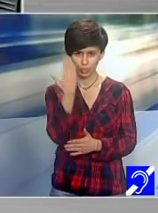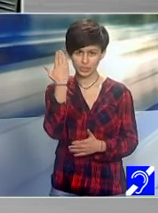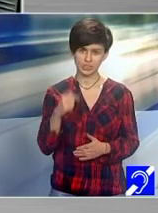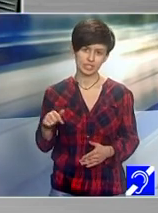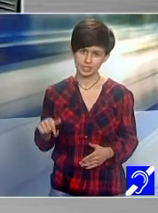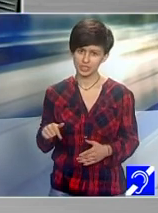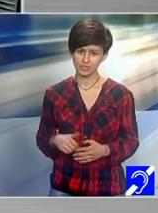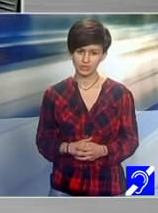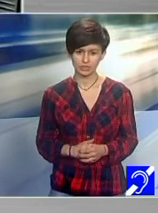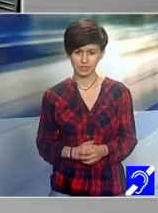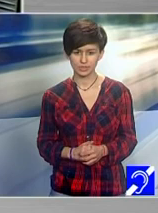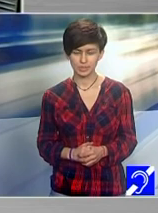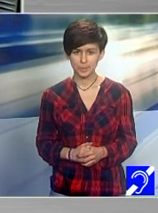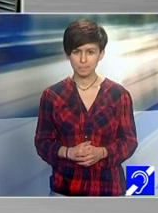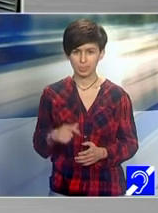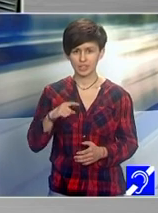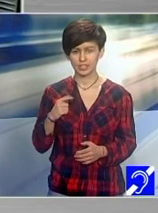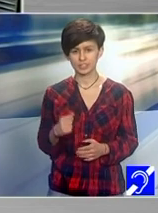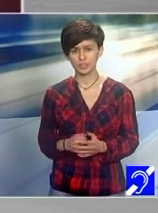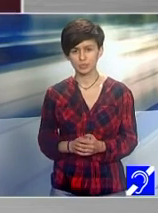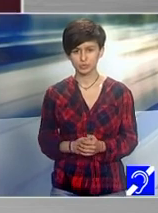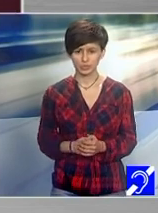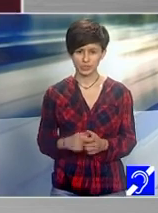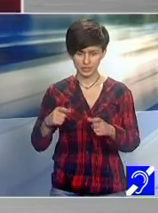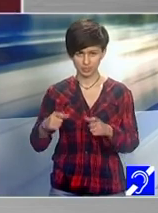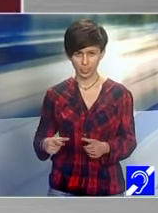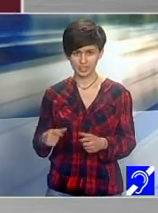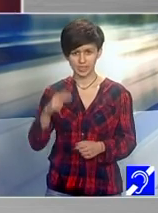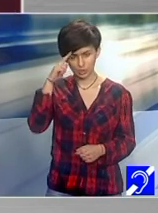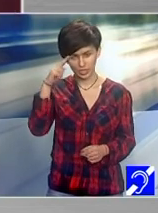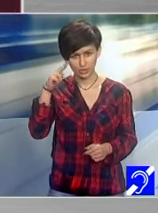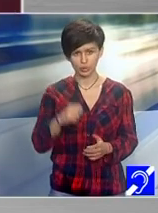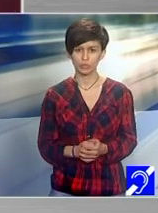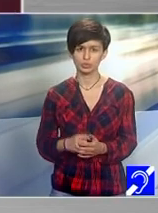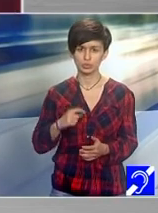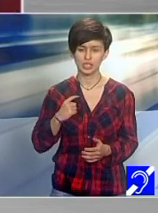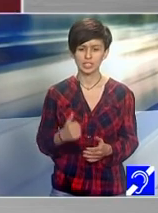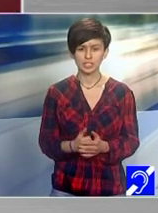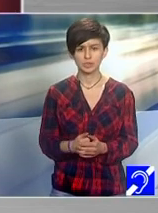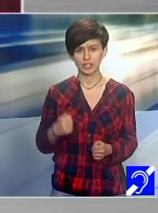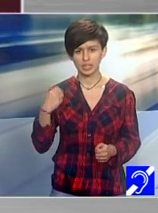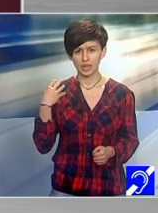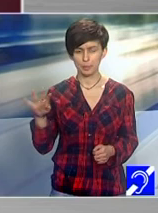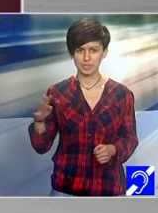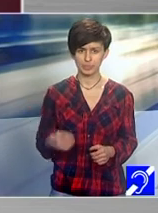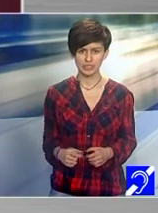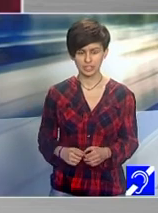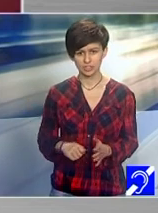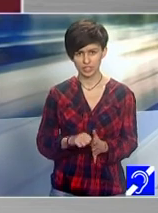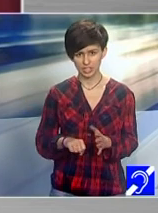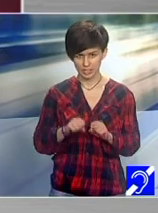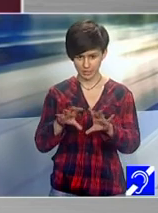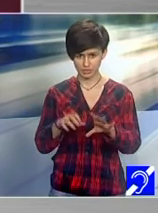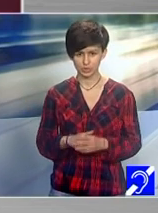este un salon recunoscut prin faptul că are o vechime, suntem la 14-a ediție. Am debutat în 2003 la Expo